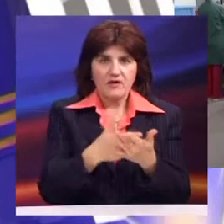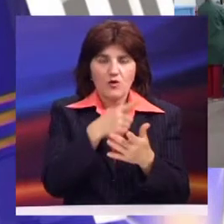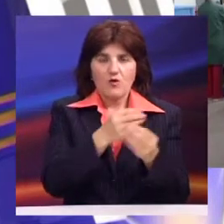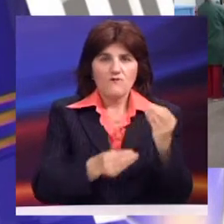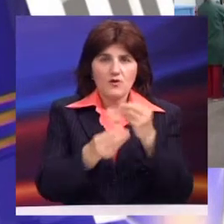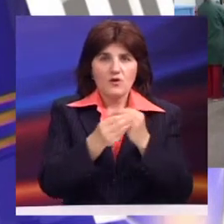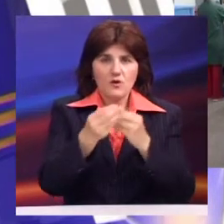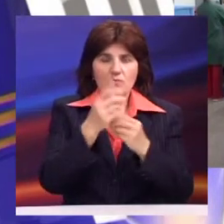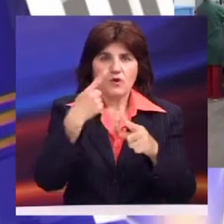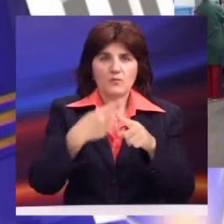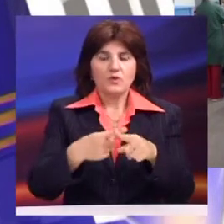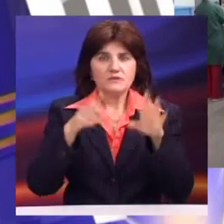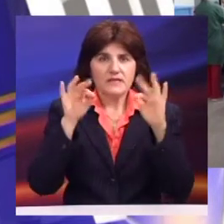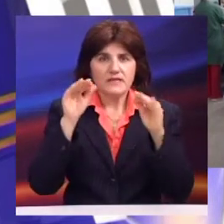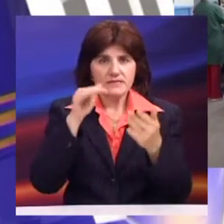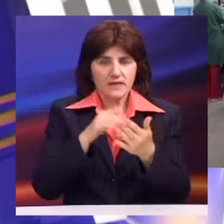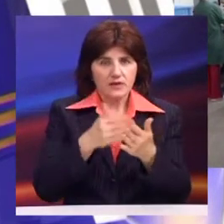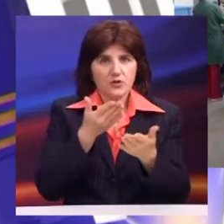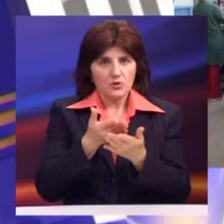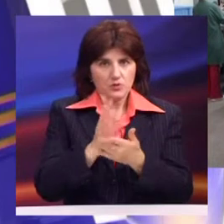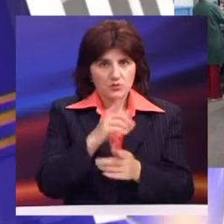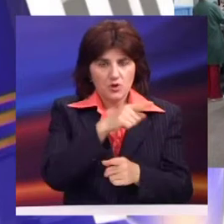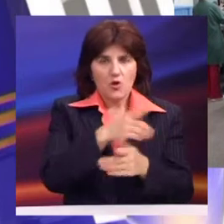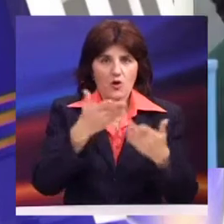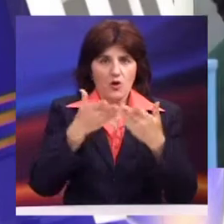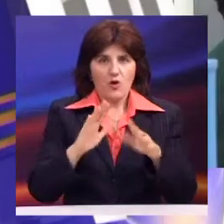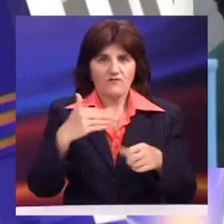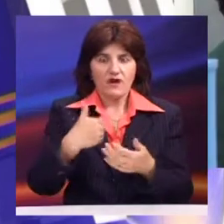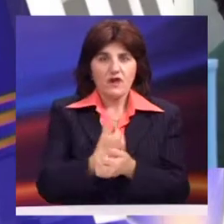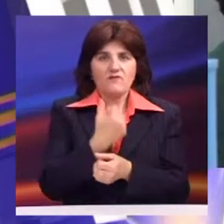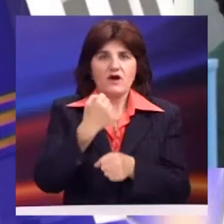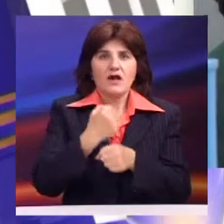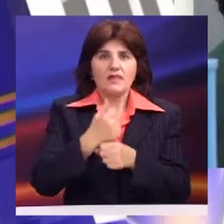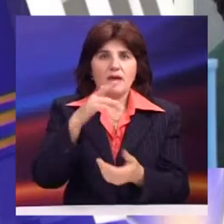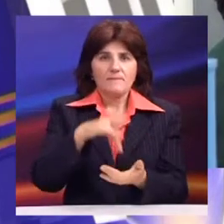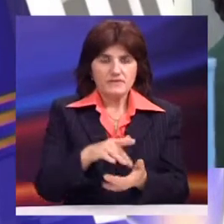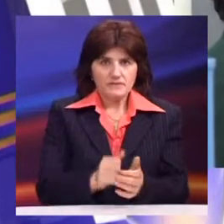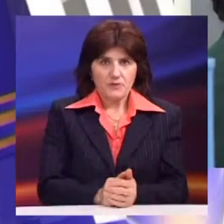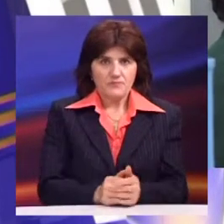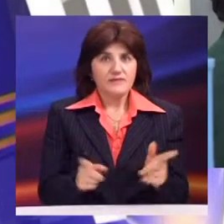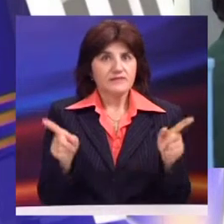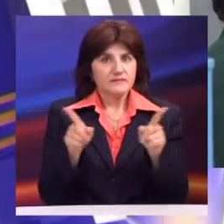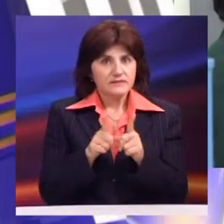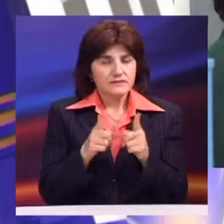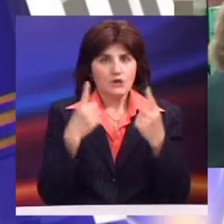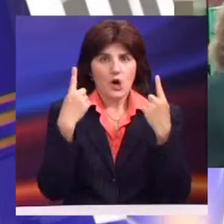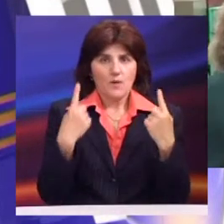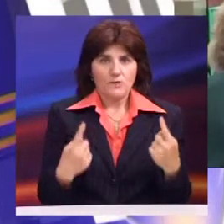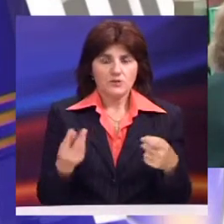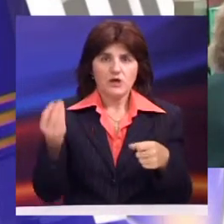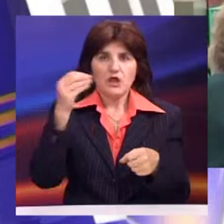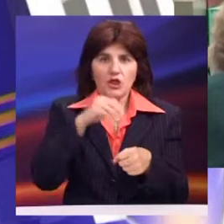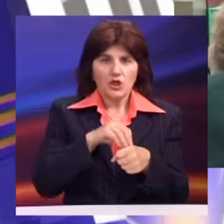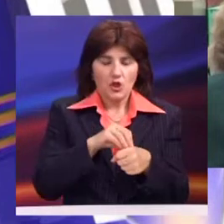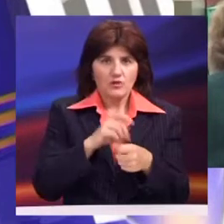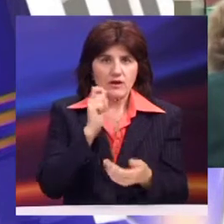subvencija povećava za 10.000 dinara, ukoliko poslodavac otvori novo radno mesto u proizvodnji. Isto tako postoji dodatak